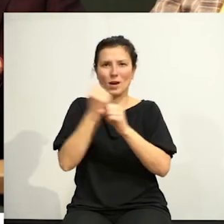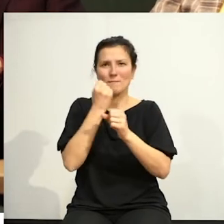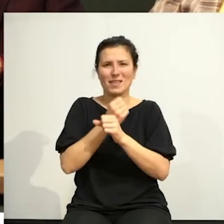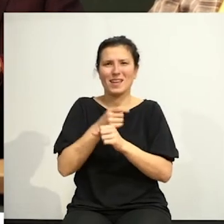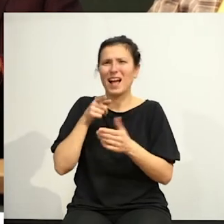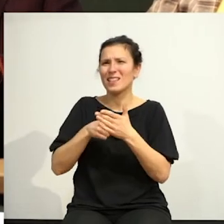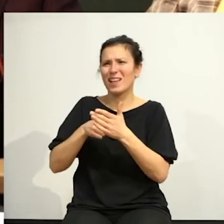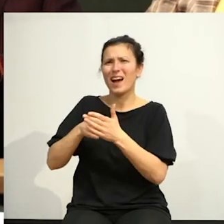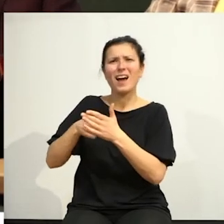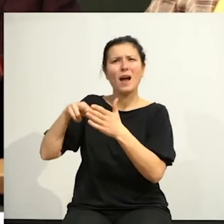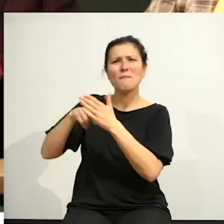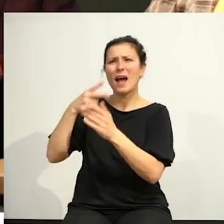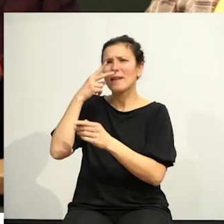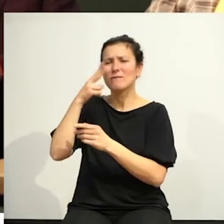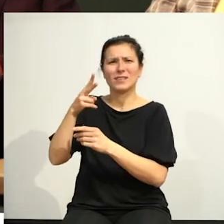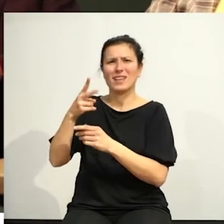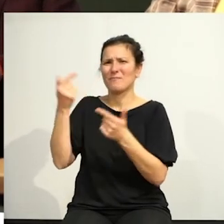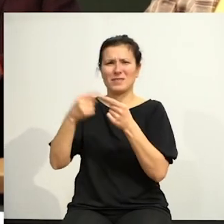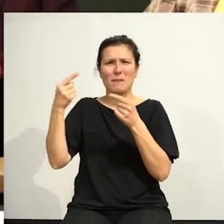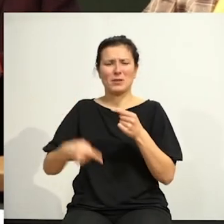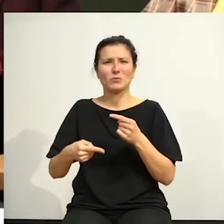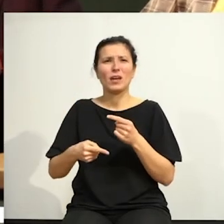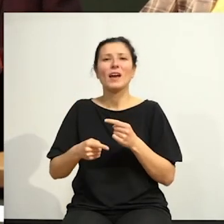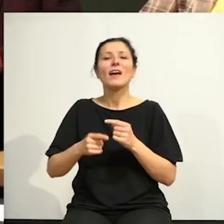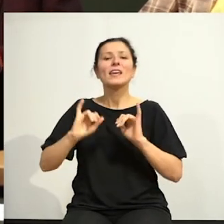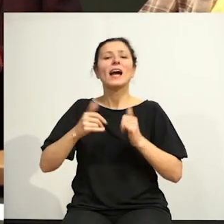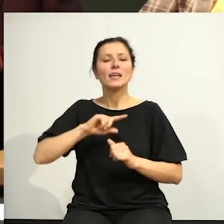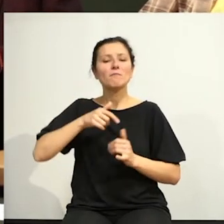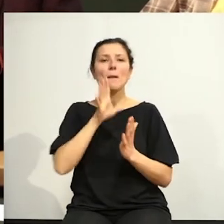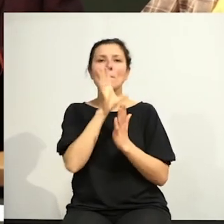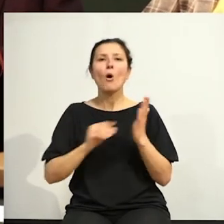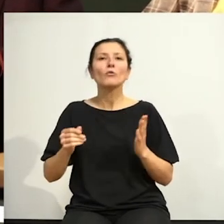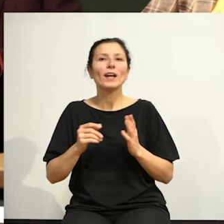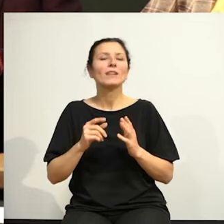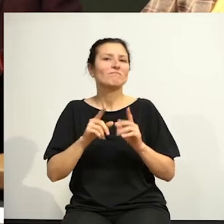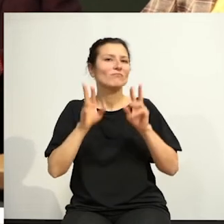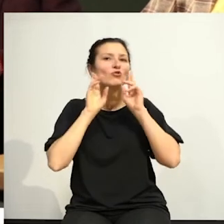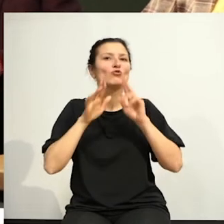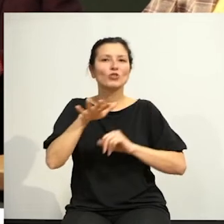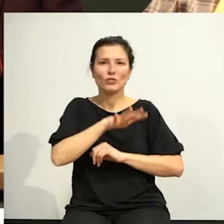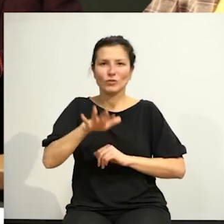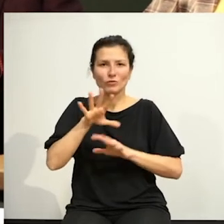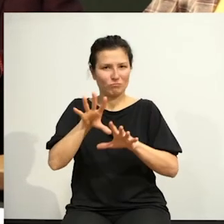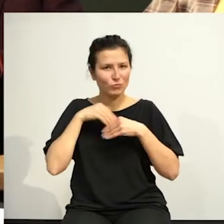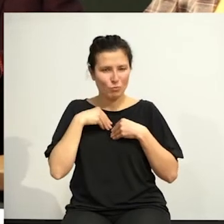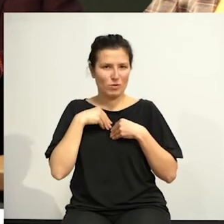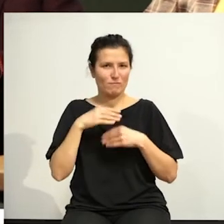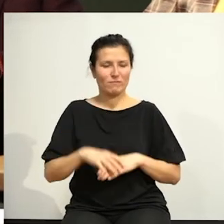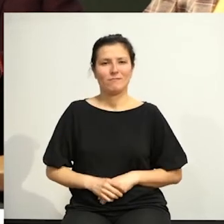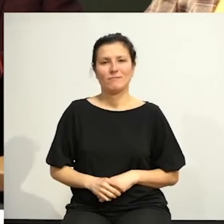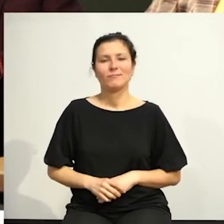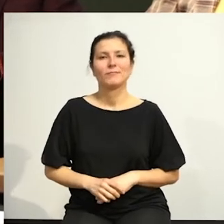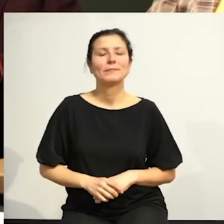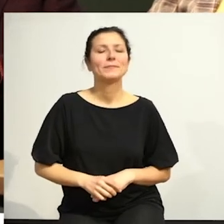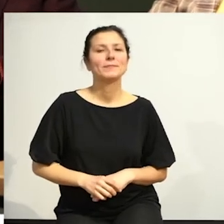tego, jaki model rzeczywistości przyjmujemy i jednak mimo tego